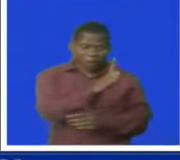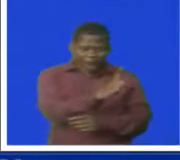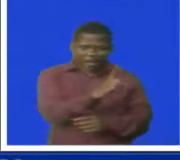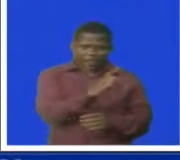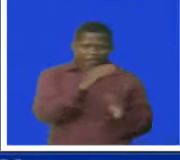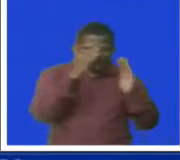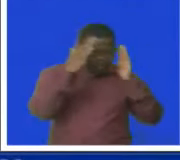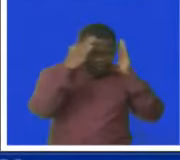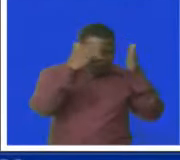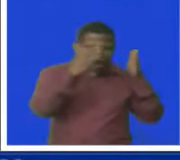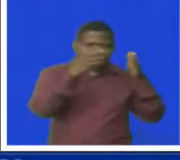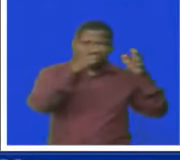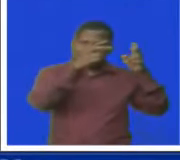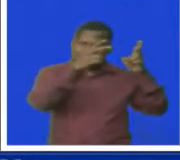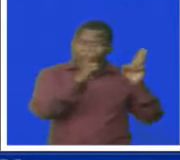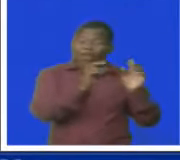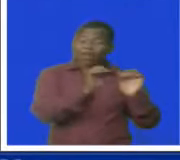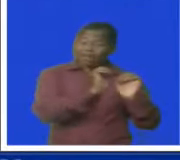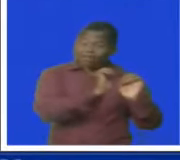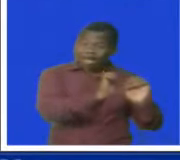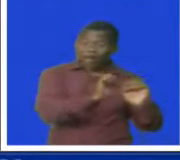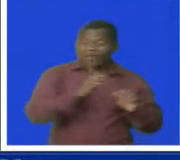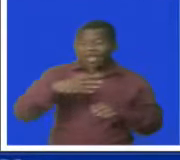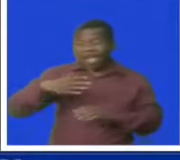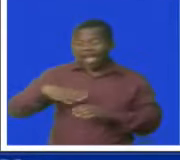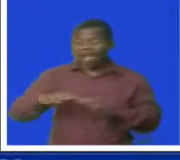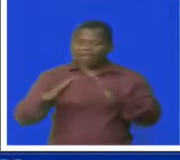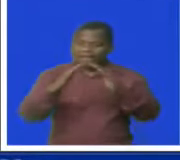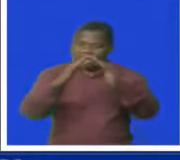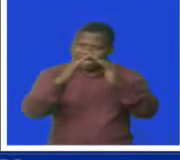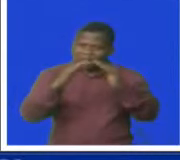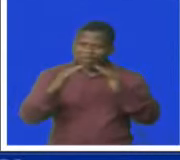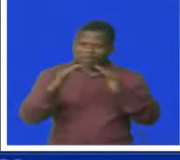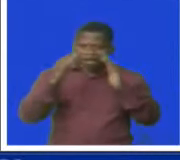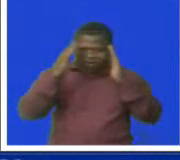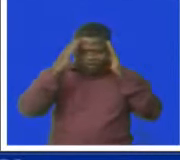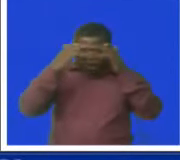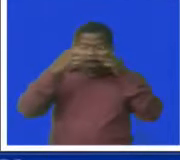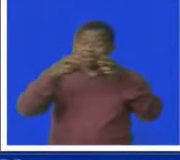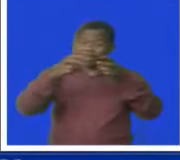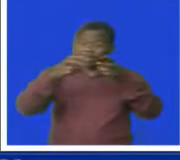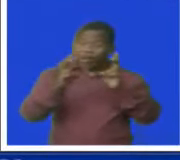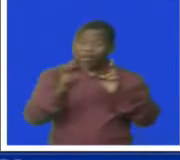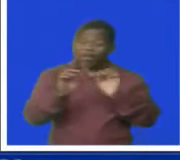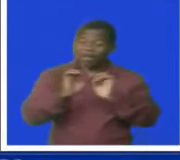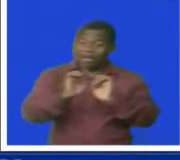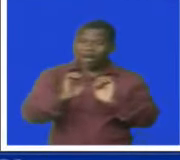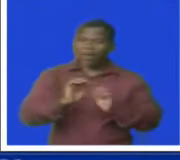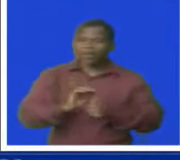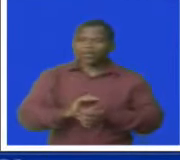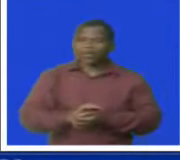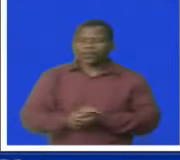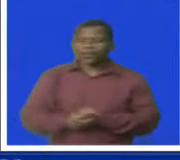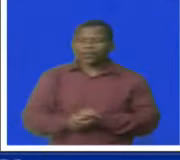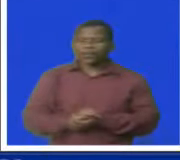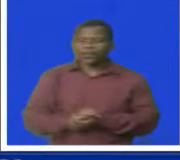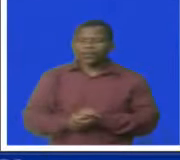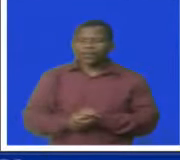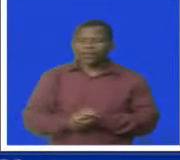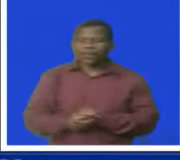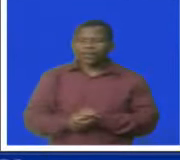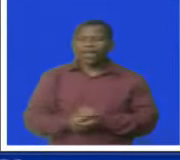ukuthi kube khona ne efficiency letsite in terms of ema resources. At the same time, nalabantu lesibutha kuwo